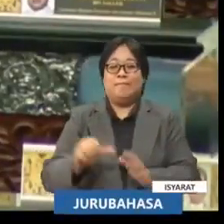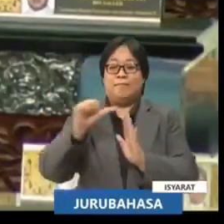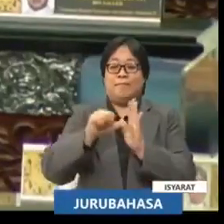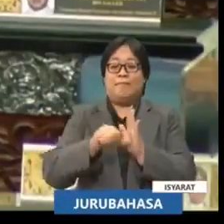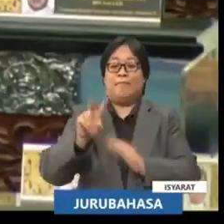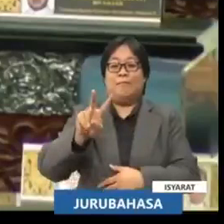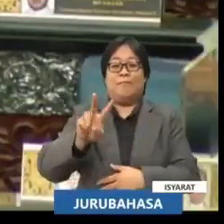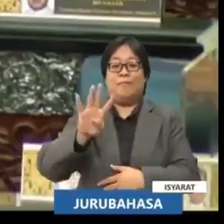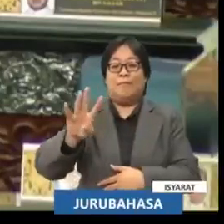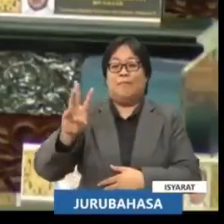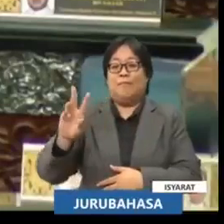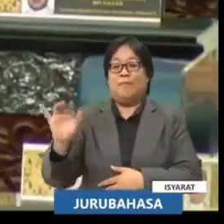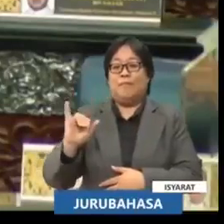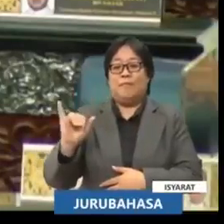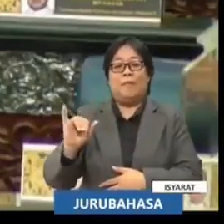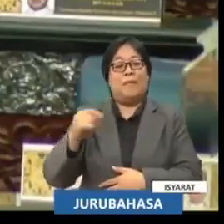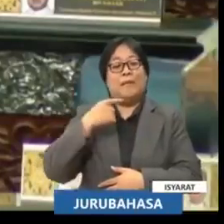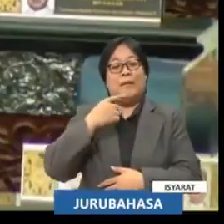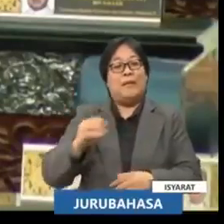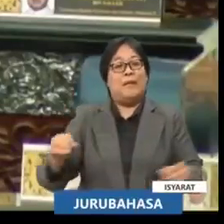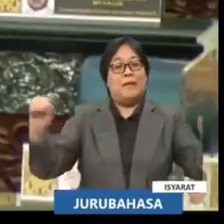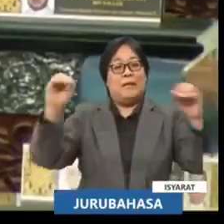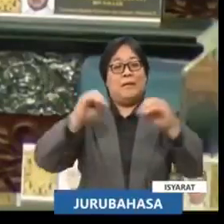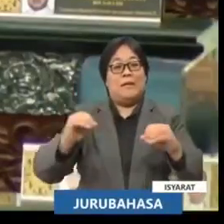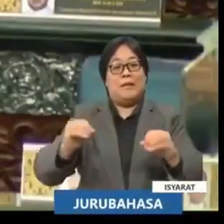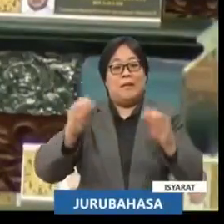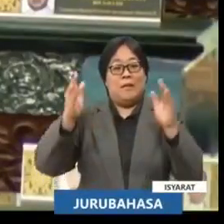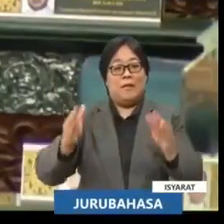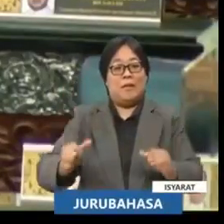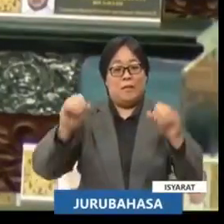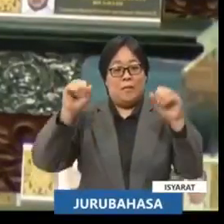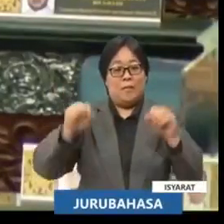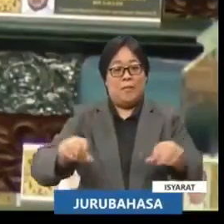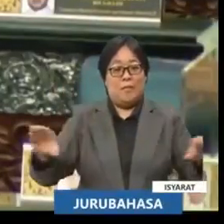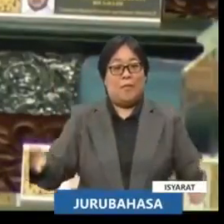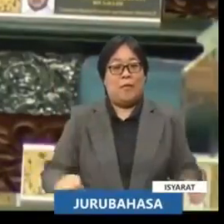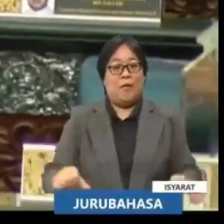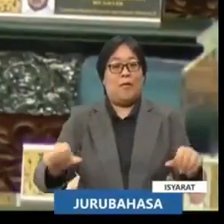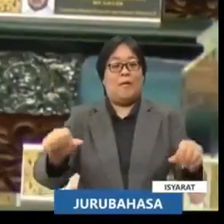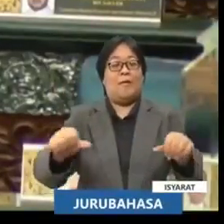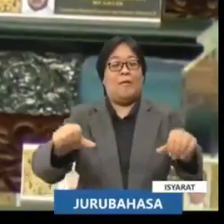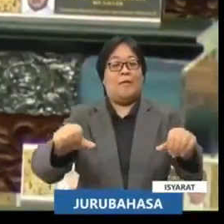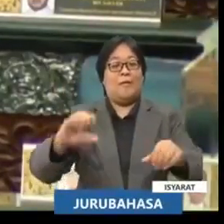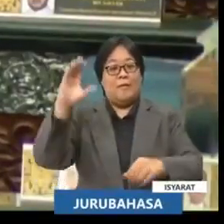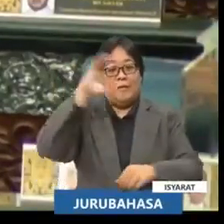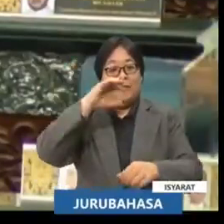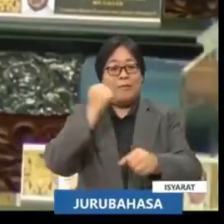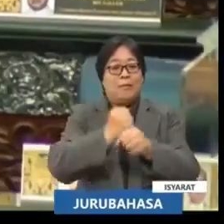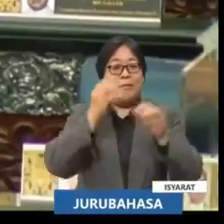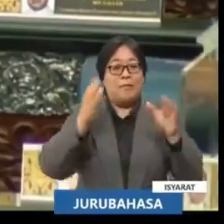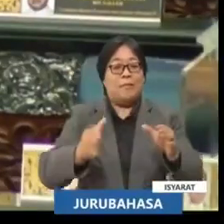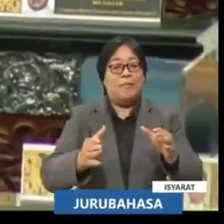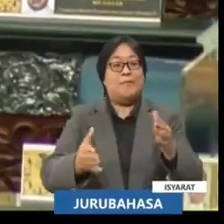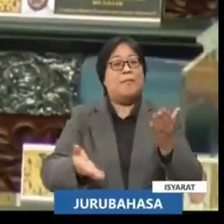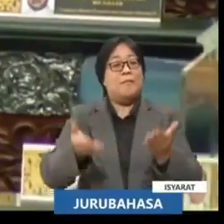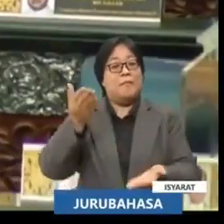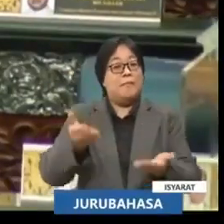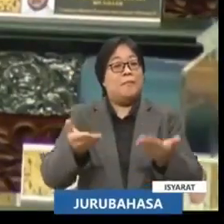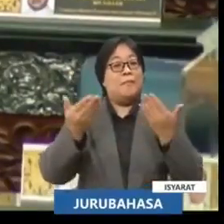Akta 246 turut memperuntukkan bahawa tiada seorang pun boleh menjalankan aktiviti merekrut melainkan jika